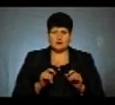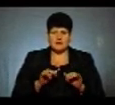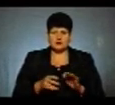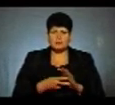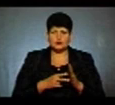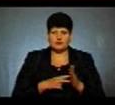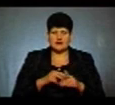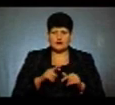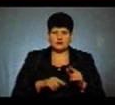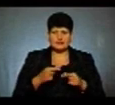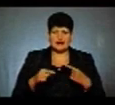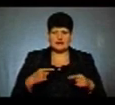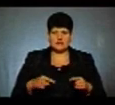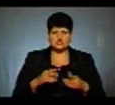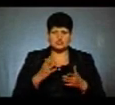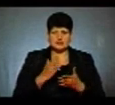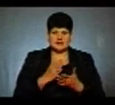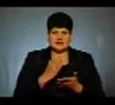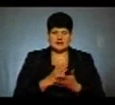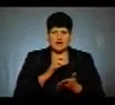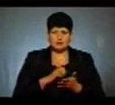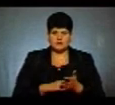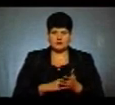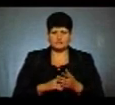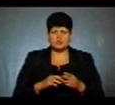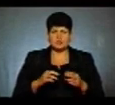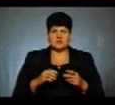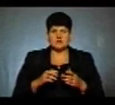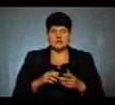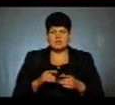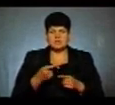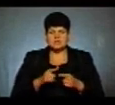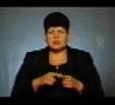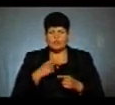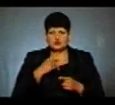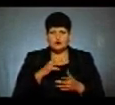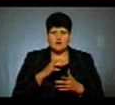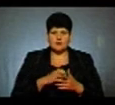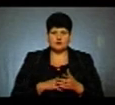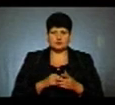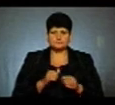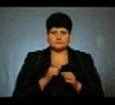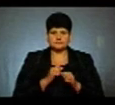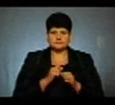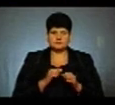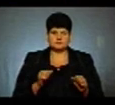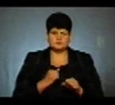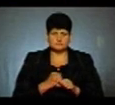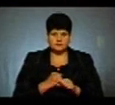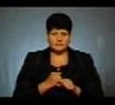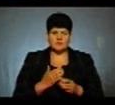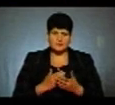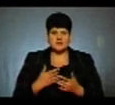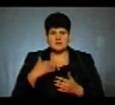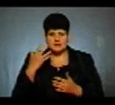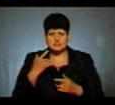всі інші методи є абортивними. Вони нагнітають психіку дітей і переконують, що аборти у жодному разі не є неприпустимими. Мені здається,